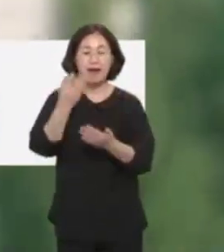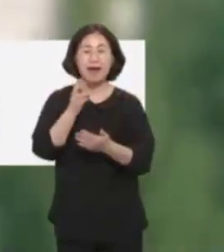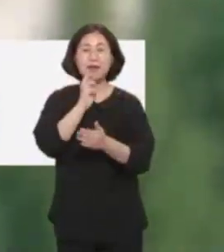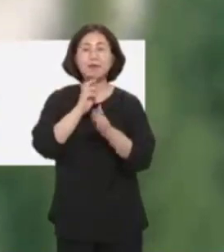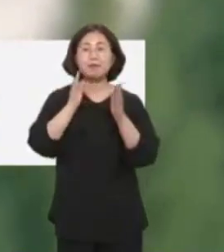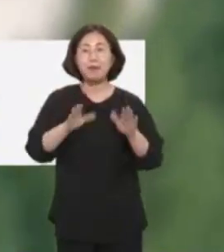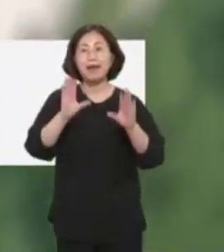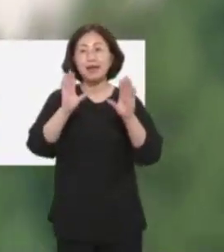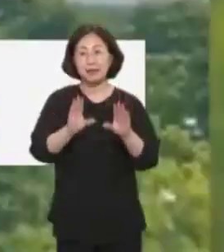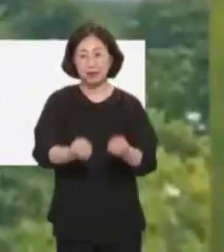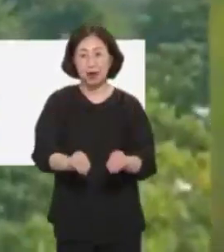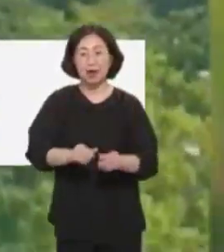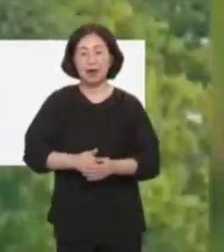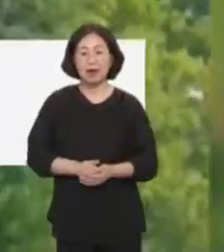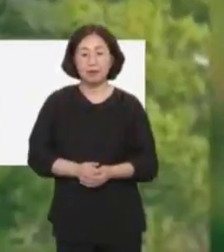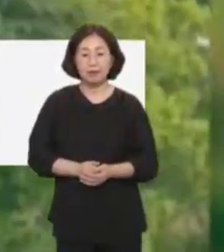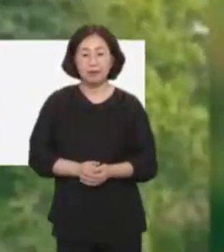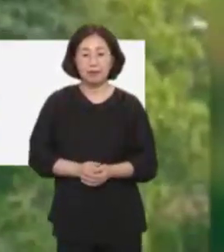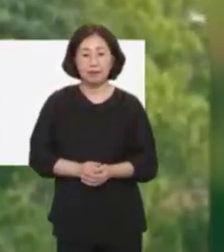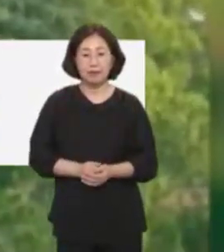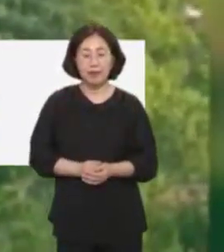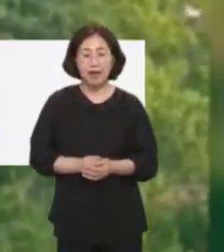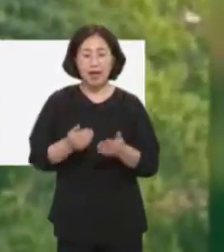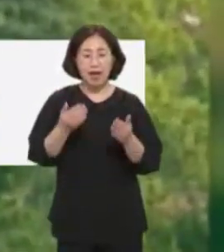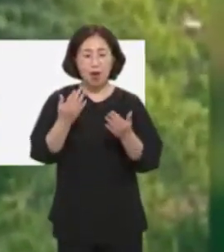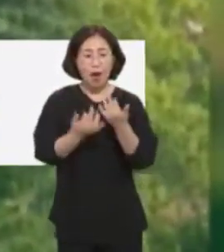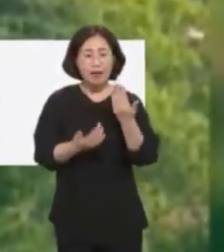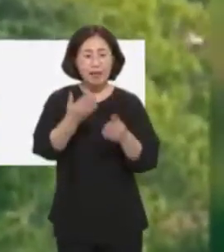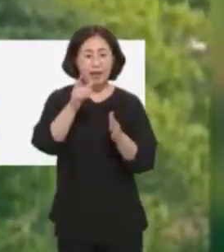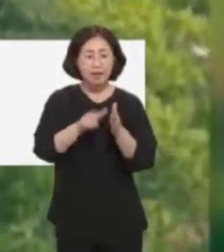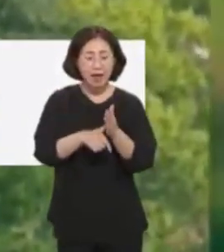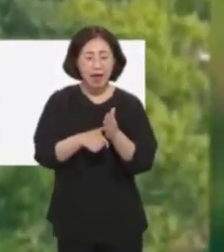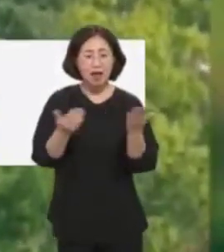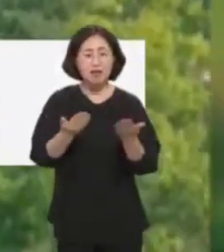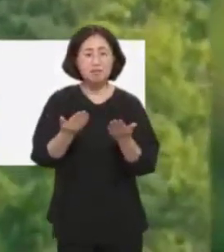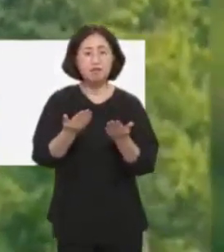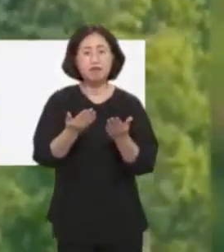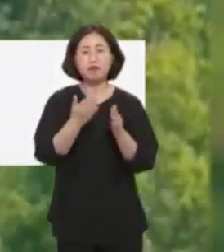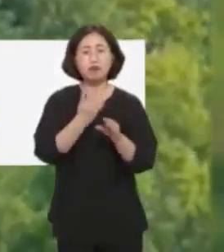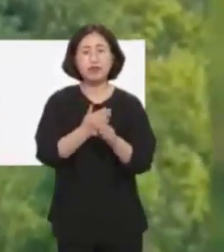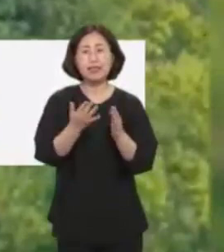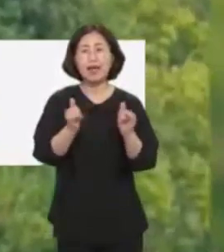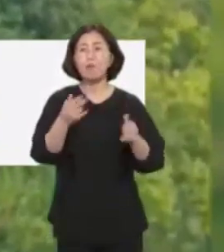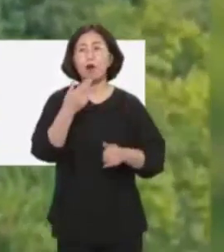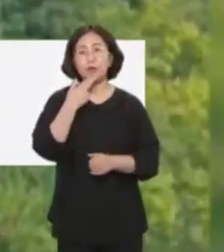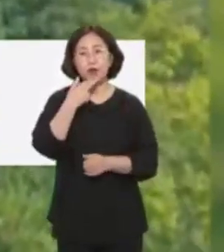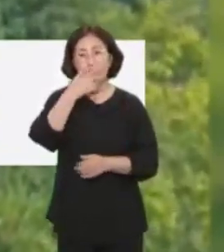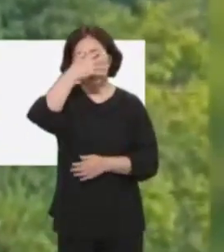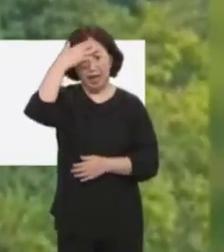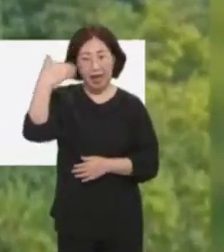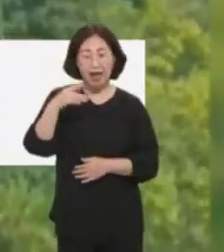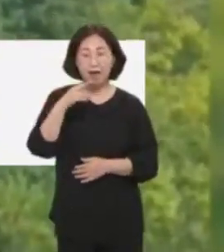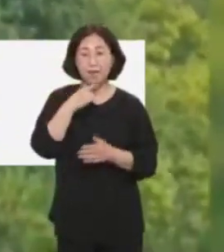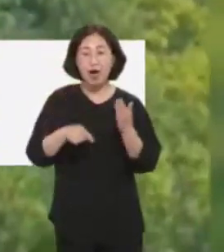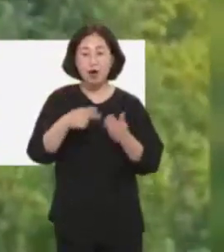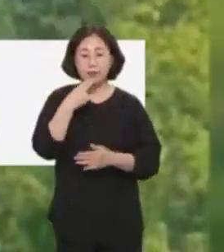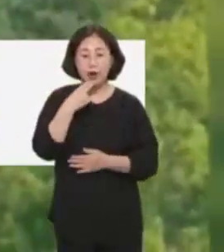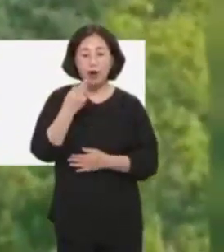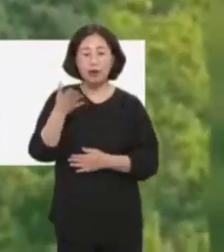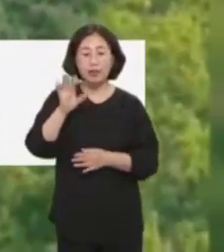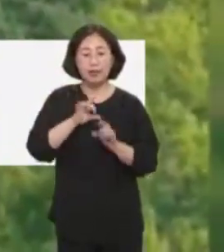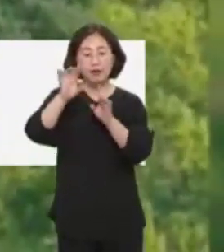만에 진화됐습니다. 화재 당시 근무하고 있던 직원이 없어 인명피해는 발생하지 않았지만 위성 안테나가